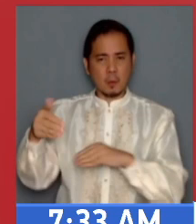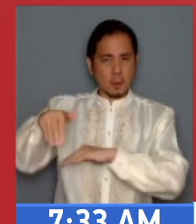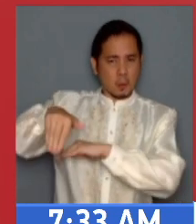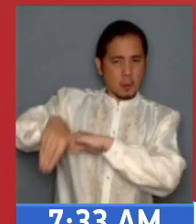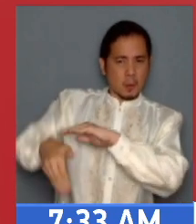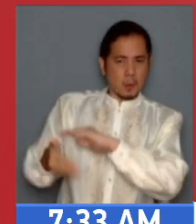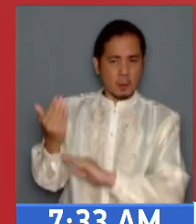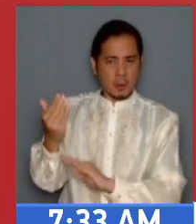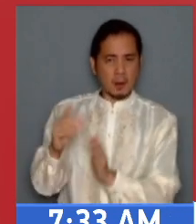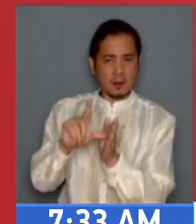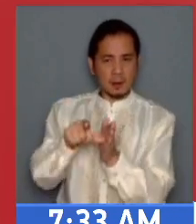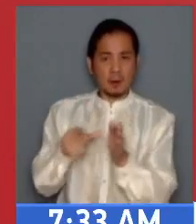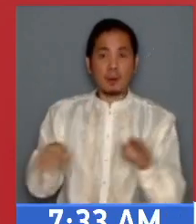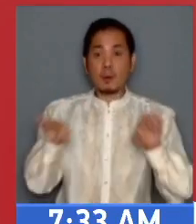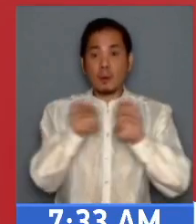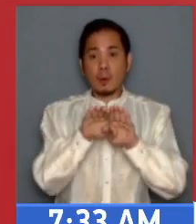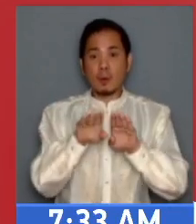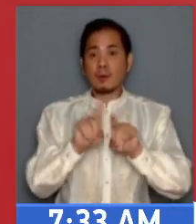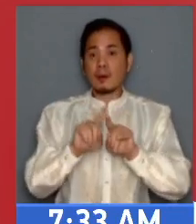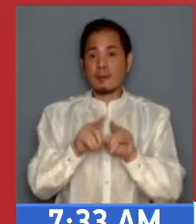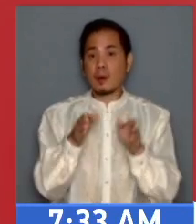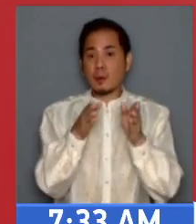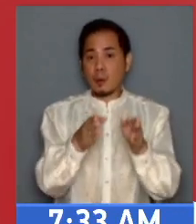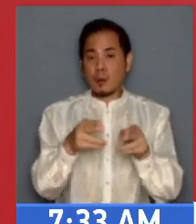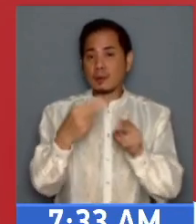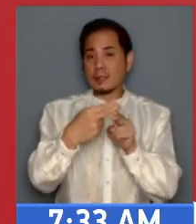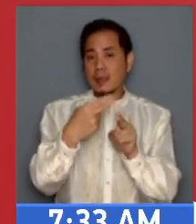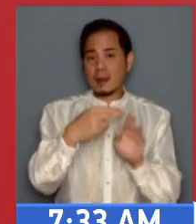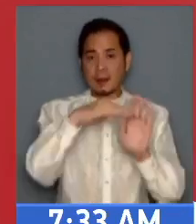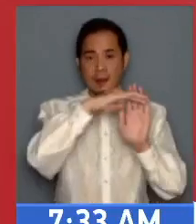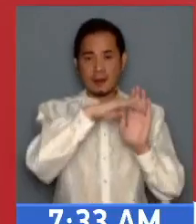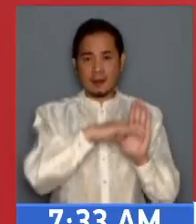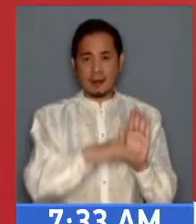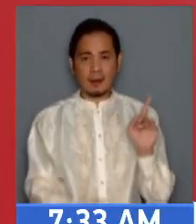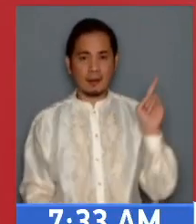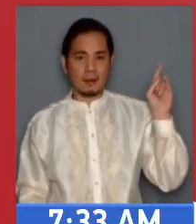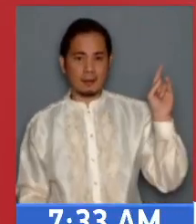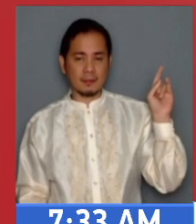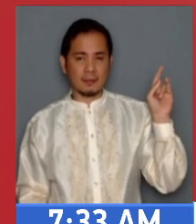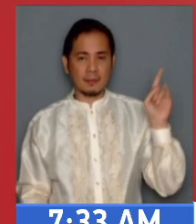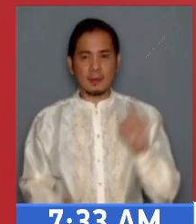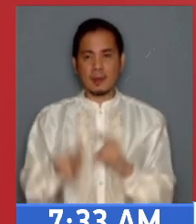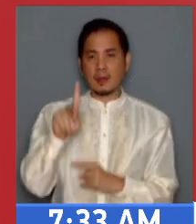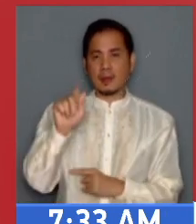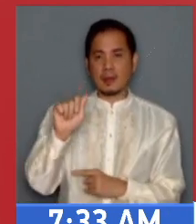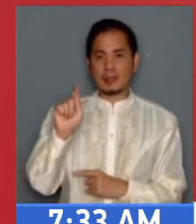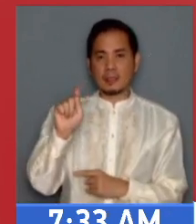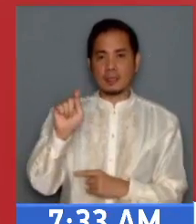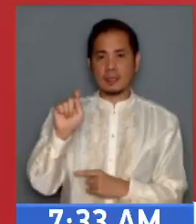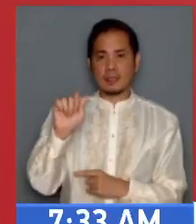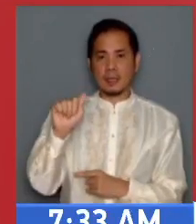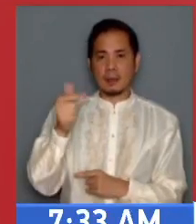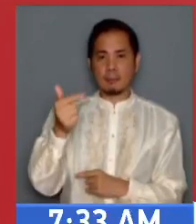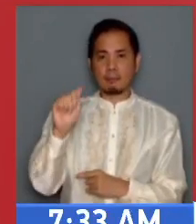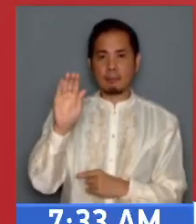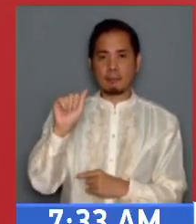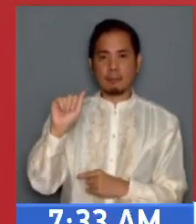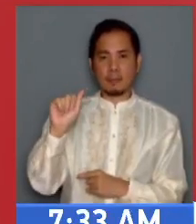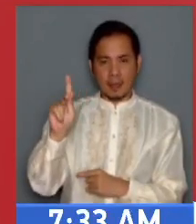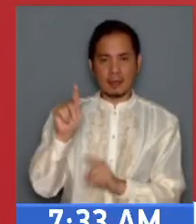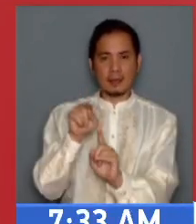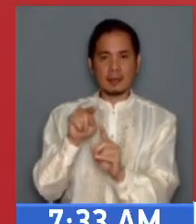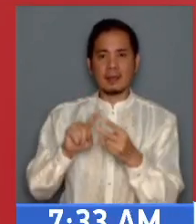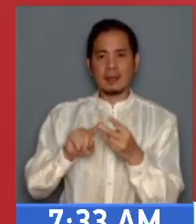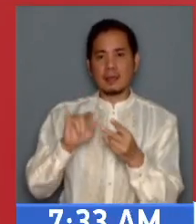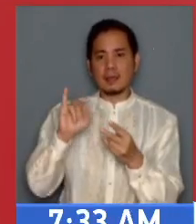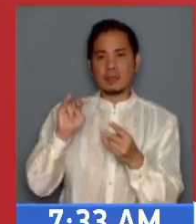Katigbak Parkway hanggang South Drive. Buong Katigbak Parkway at South Drive at ang Independence Road. Isinara